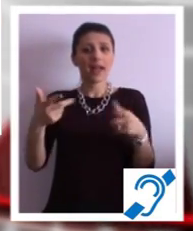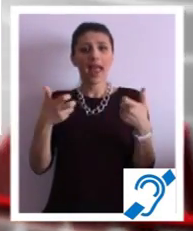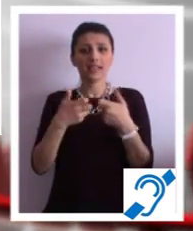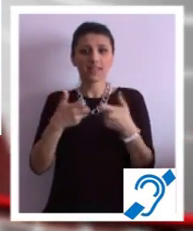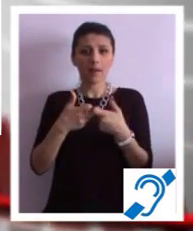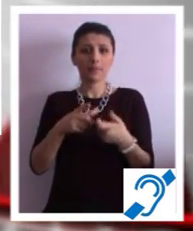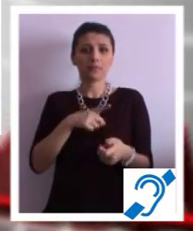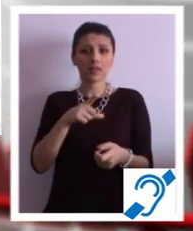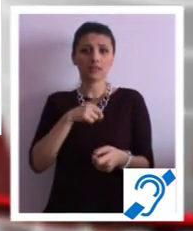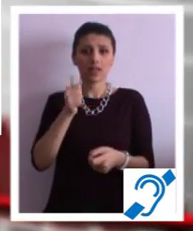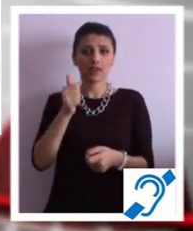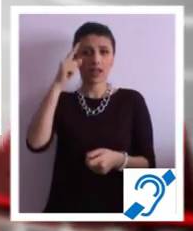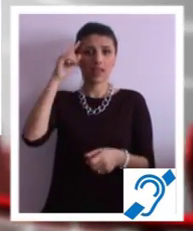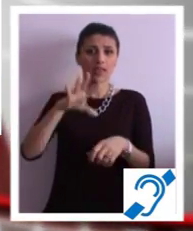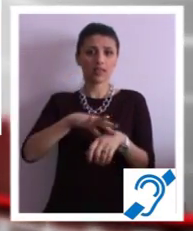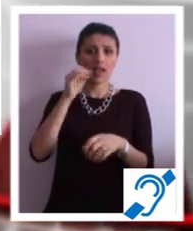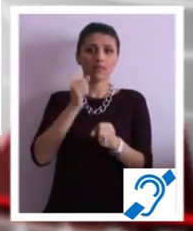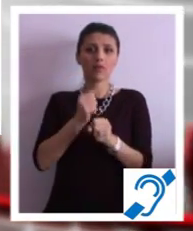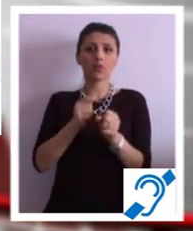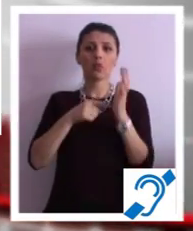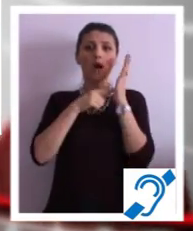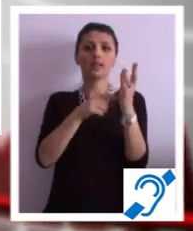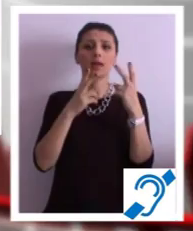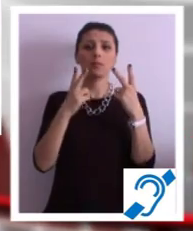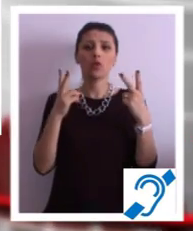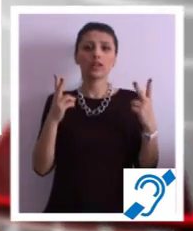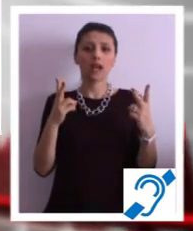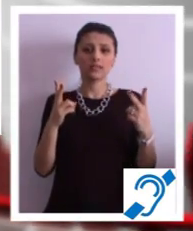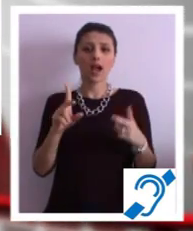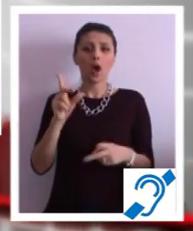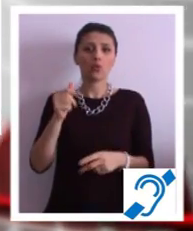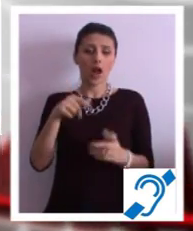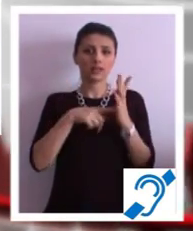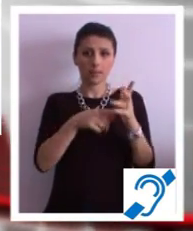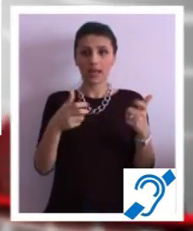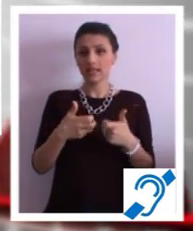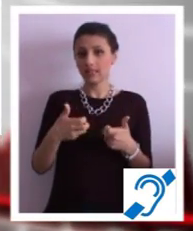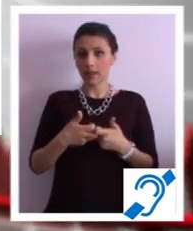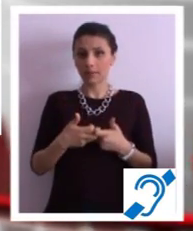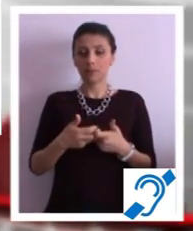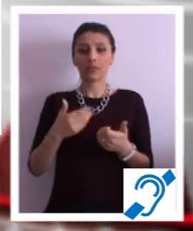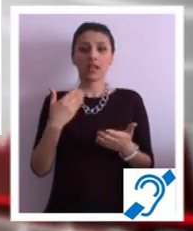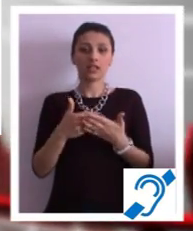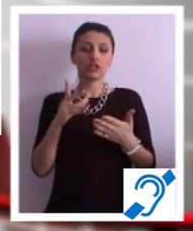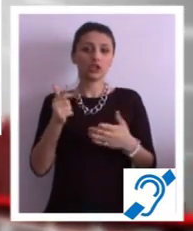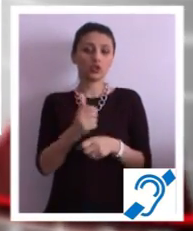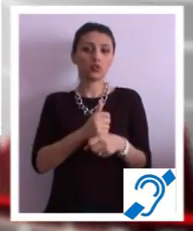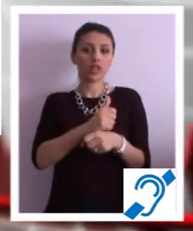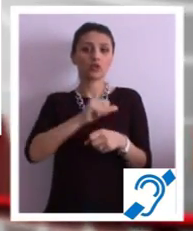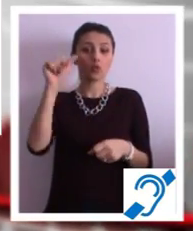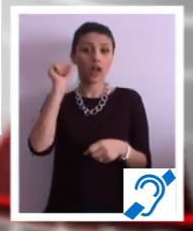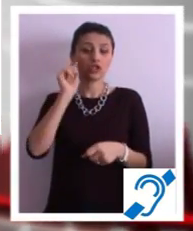simulare se vehiculează ideea neacordării importanței a unui asemenea examen. Deci în județul Argeș